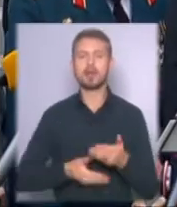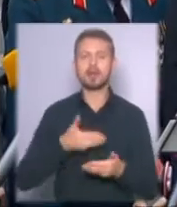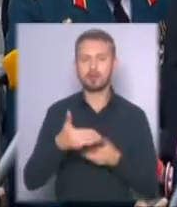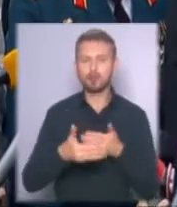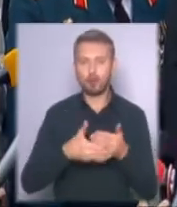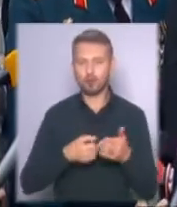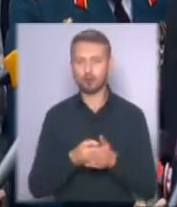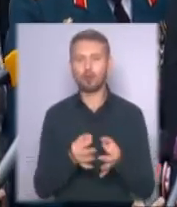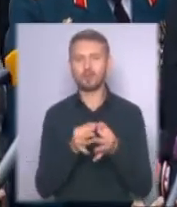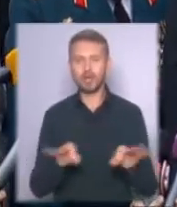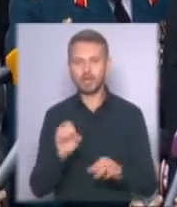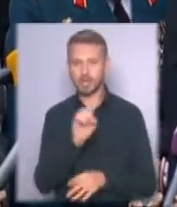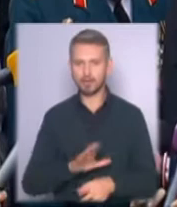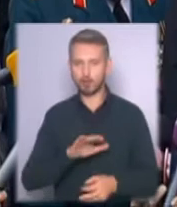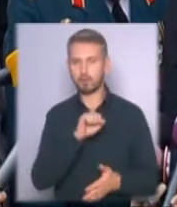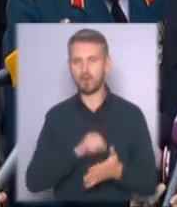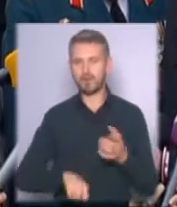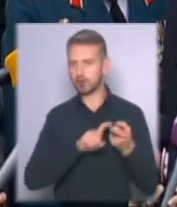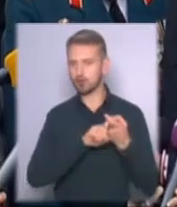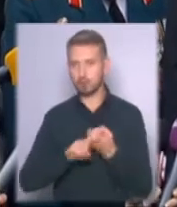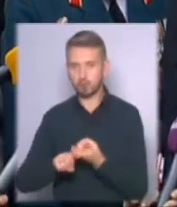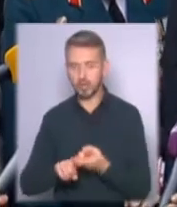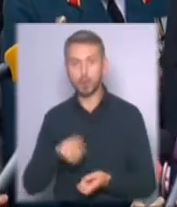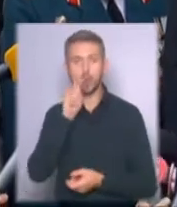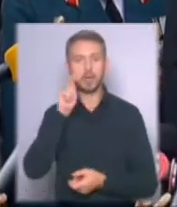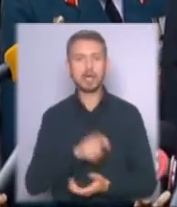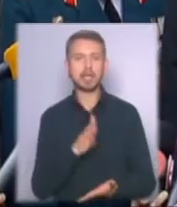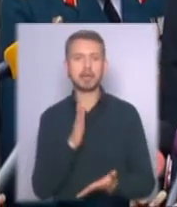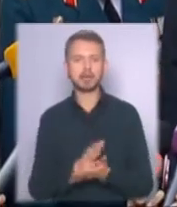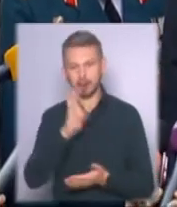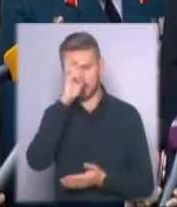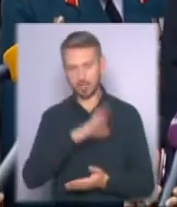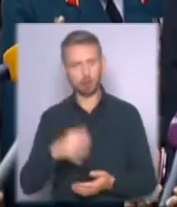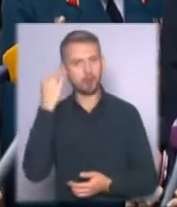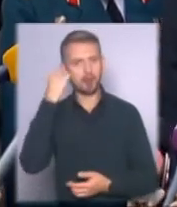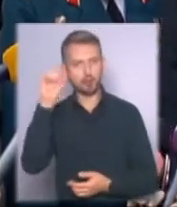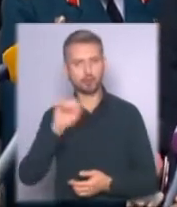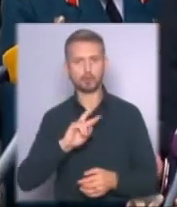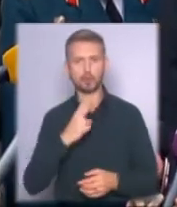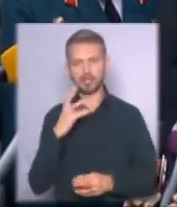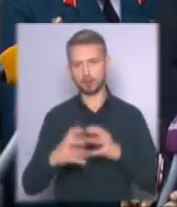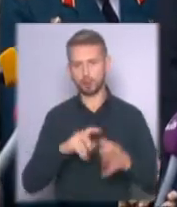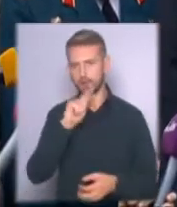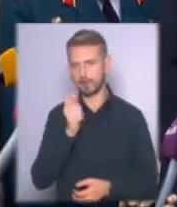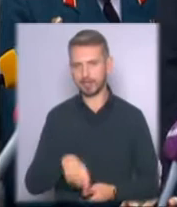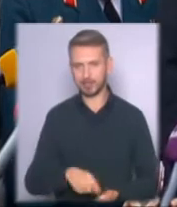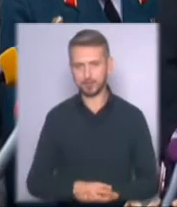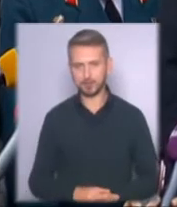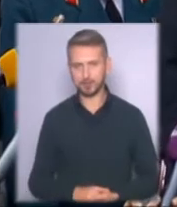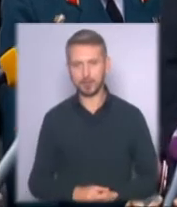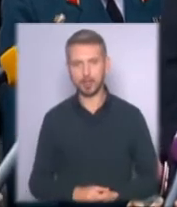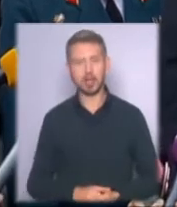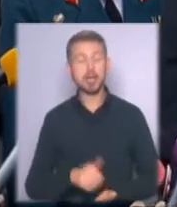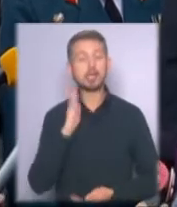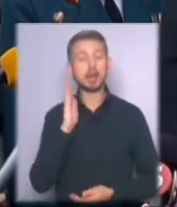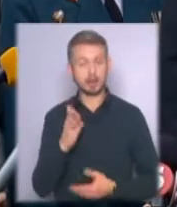Європи від чуми, і Україна є країною-переможницею у Другій світовій війні. Так от, настане